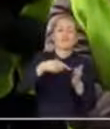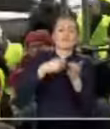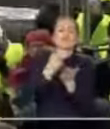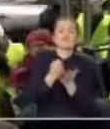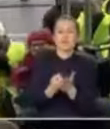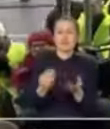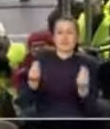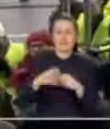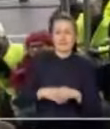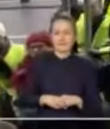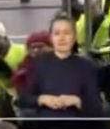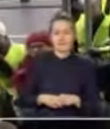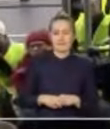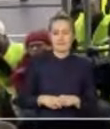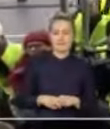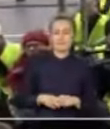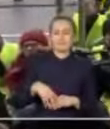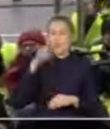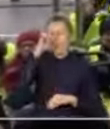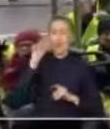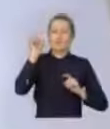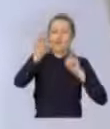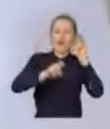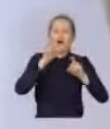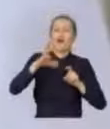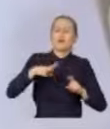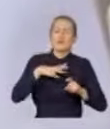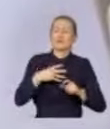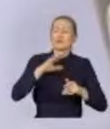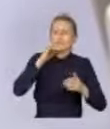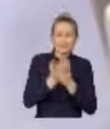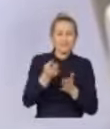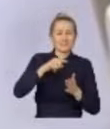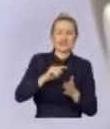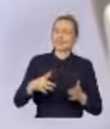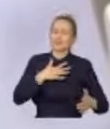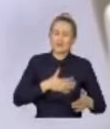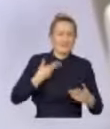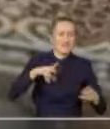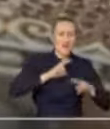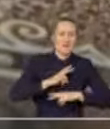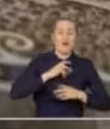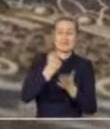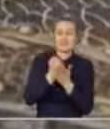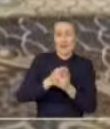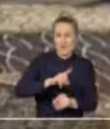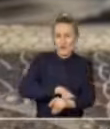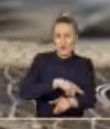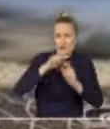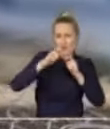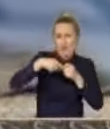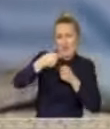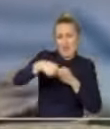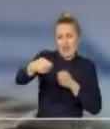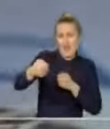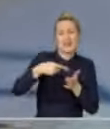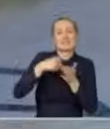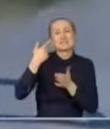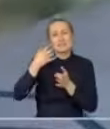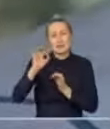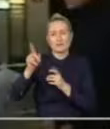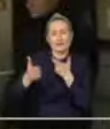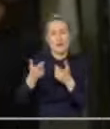finansowych. Protestujący mieli wtedy żal między innymi o to, że sprawy toczą się długimi latami. Podkreślali, że to zwykle